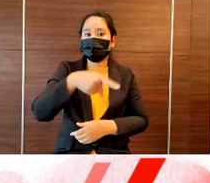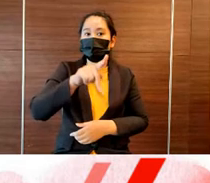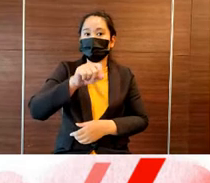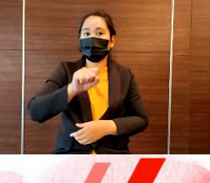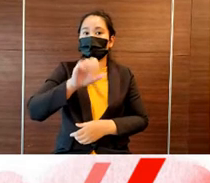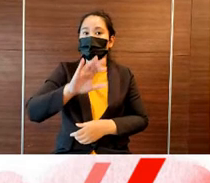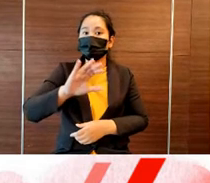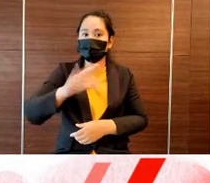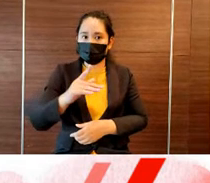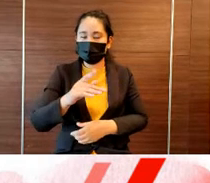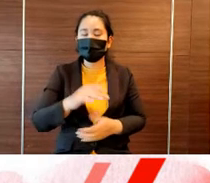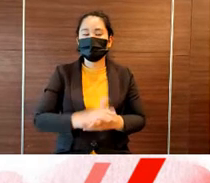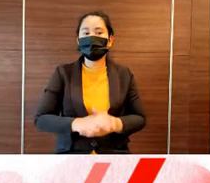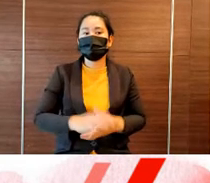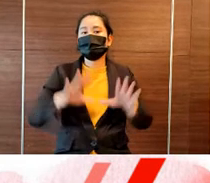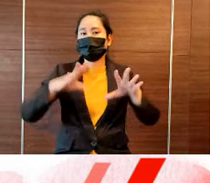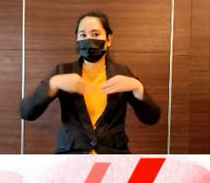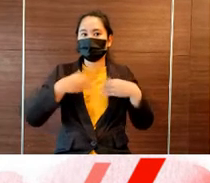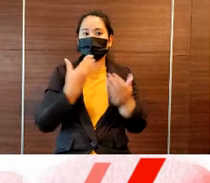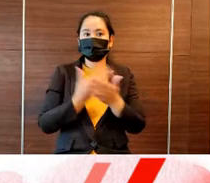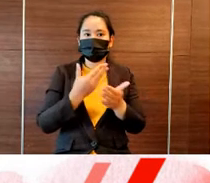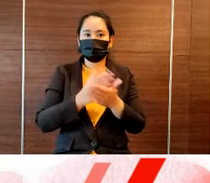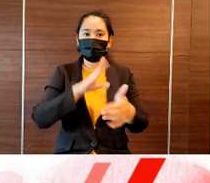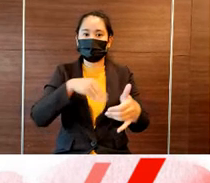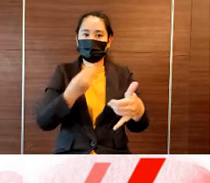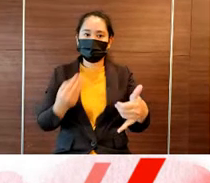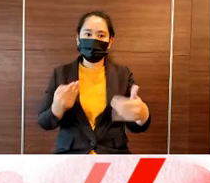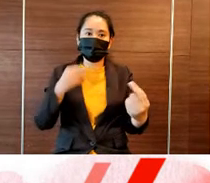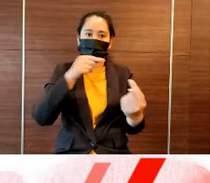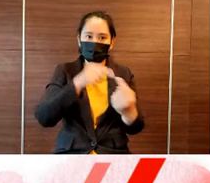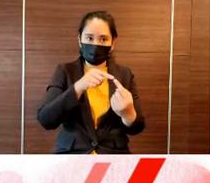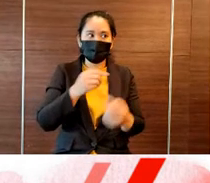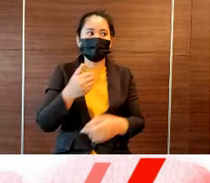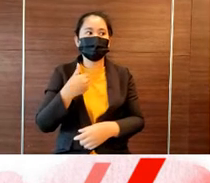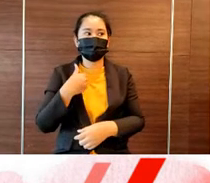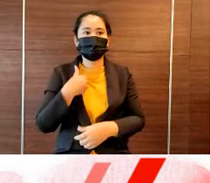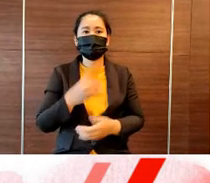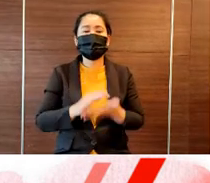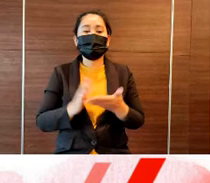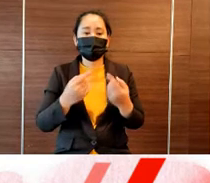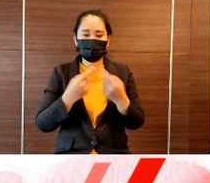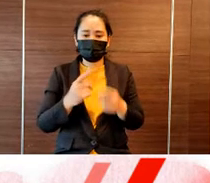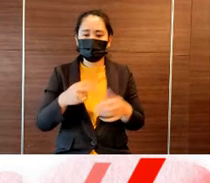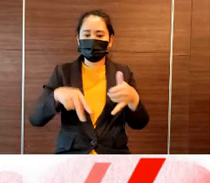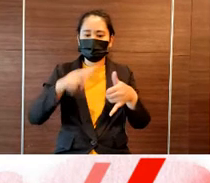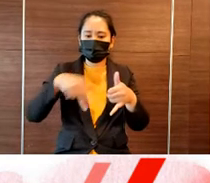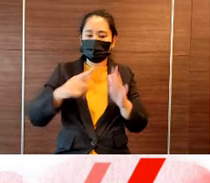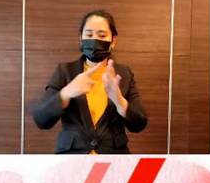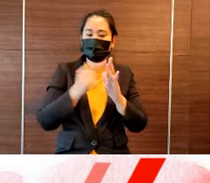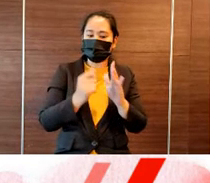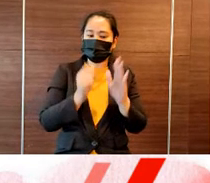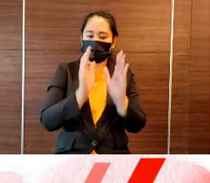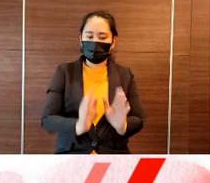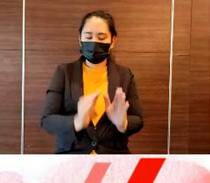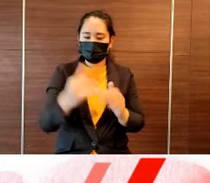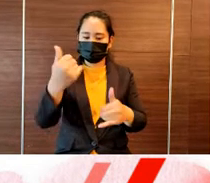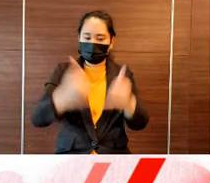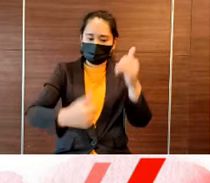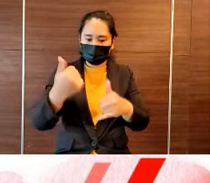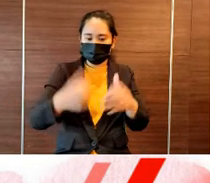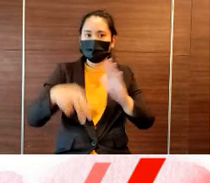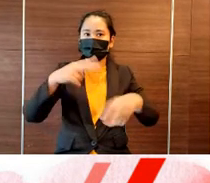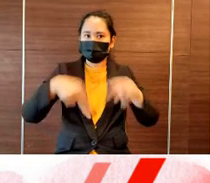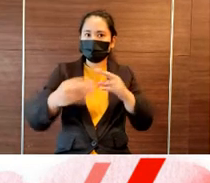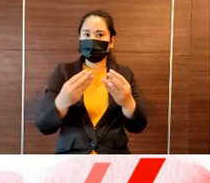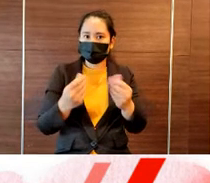ความตั้งใจที่จะจ่ายเงินตรงมายังผู้ร่วมบริการนะครับจะเจาะเอชไอตัวเอชไอวีกี่รายก็จะจ่ายเงินมาให้โดยตร